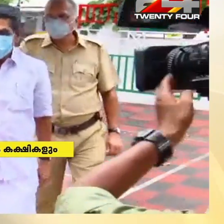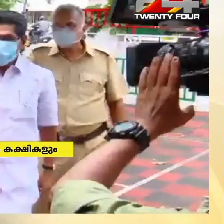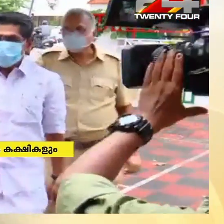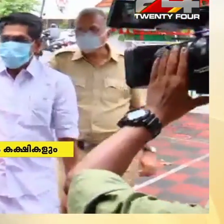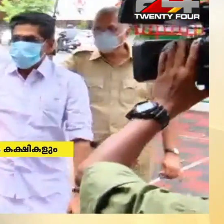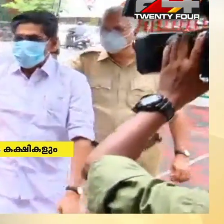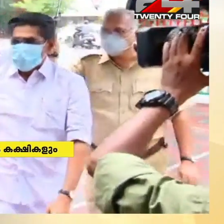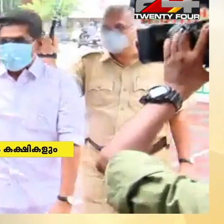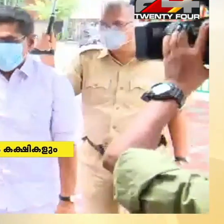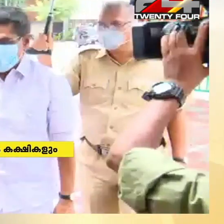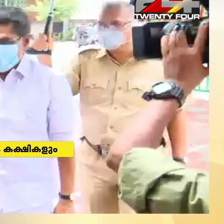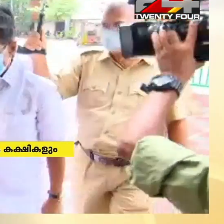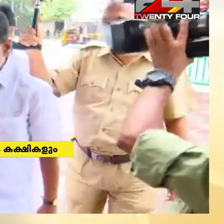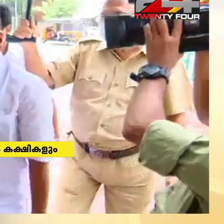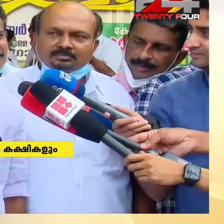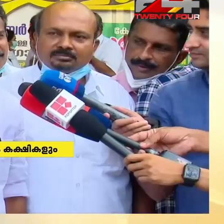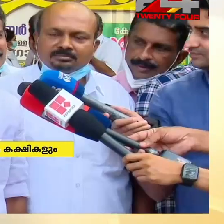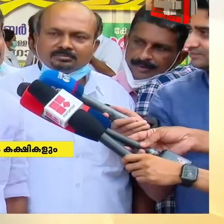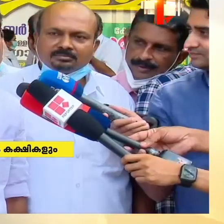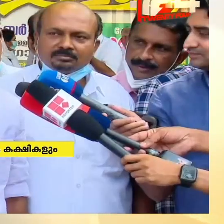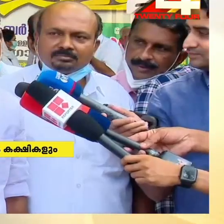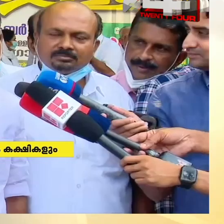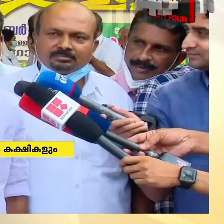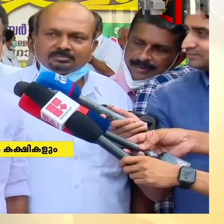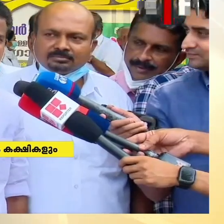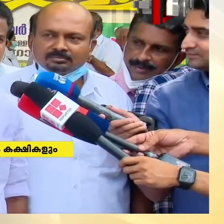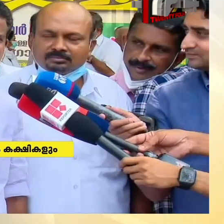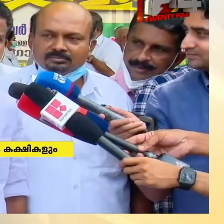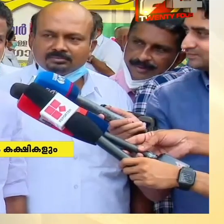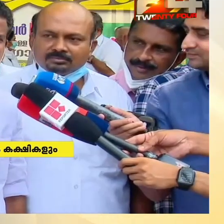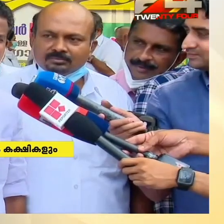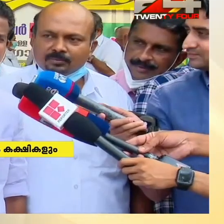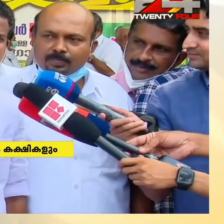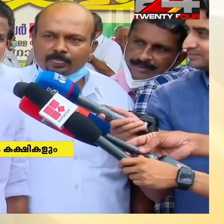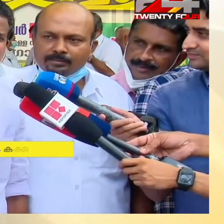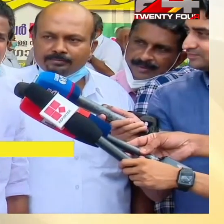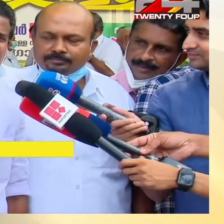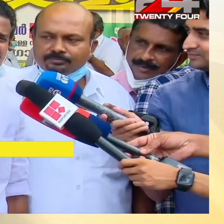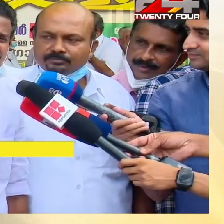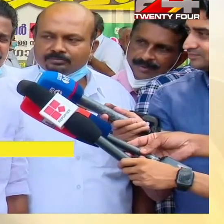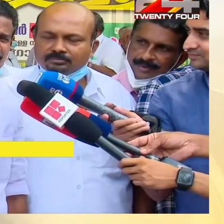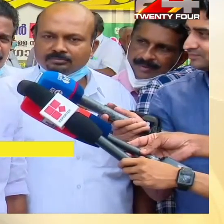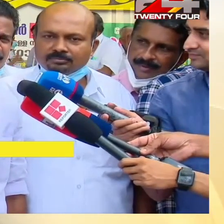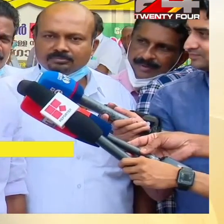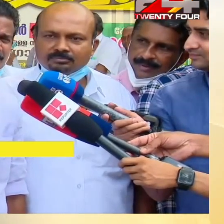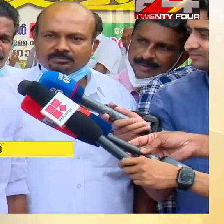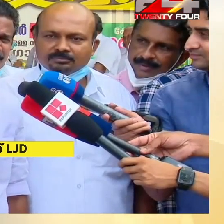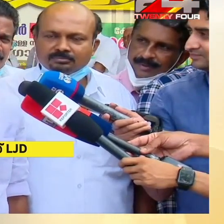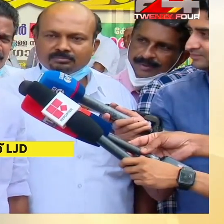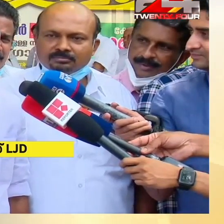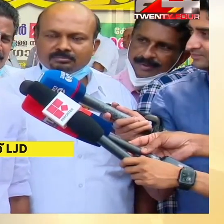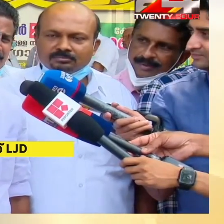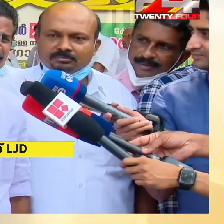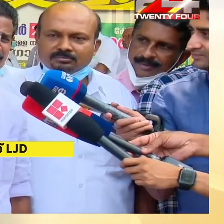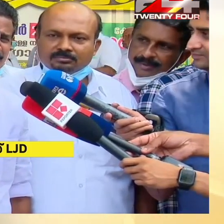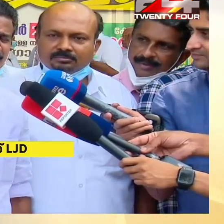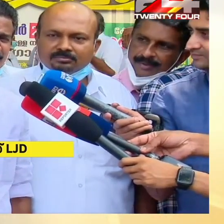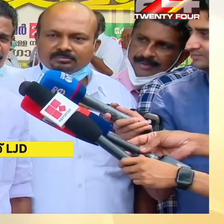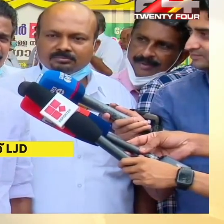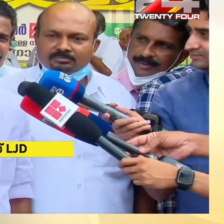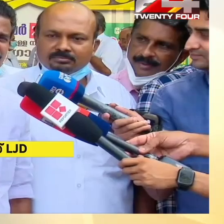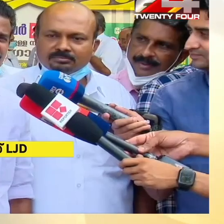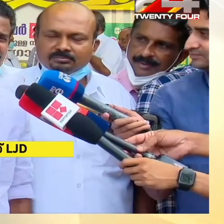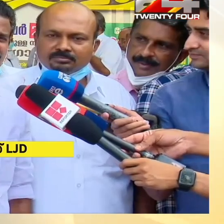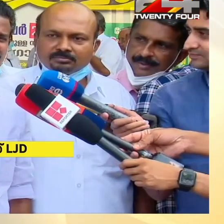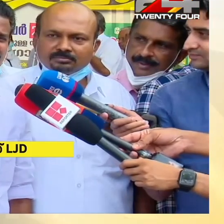പട്ടികയിലുള്ള മുൻ KPCC അധ്യക്ഷൻ മുല്ലപ്പള്ളി രാമചന്ദ്രൻ ഇക്കാര്യത്തിൽ പ്രതികരണത്തിന് തയ്യാറായില്ല. അതേക്കുറിച്ചൊന്നും ചർച്ച നടത്തരുത്. ഇപ്പോഴും ദയവായിട്ട് നമുക്ക്